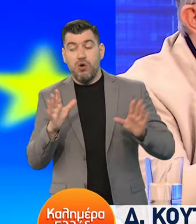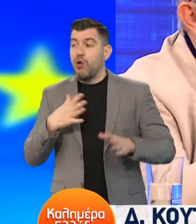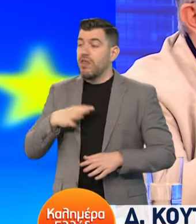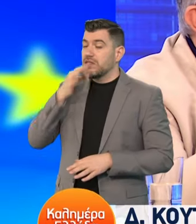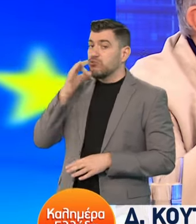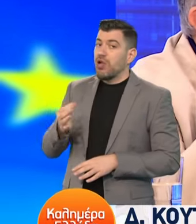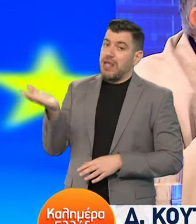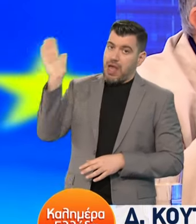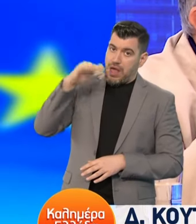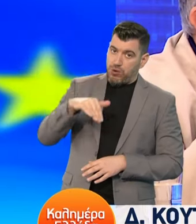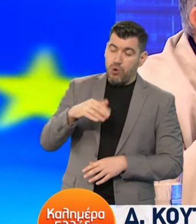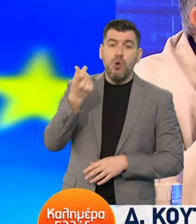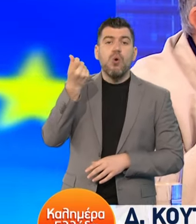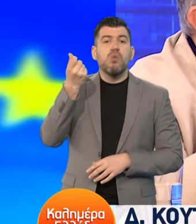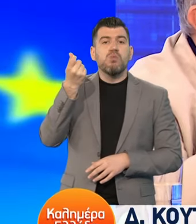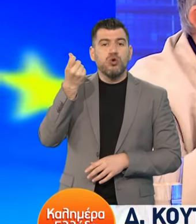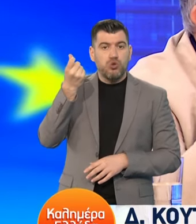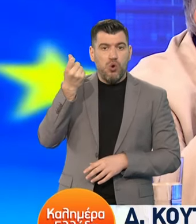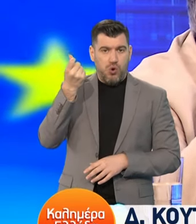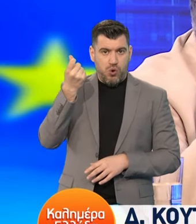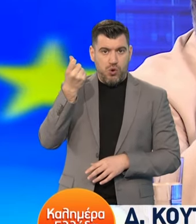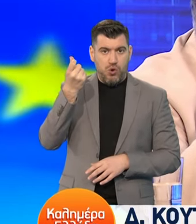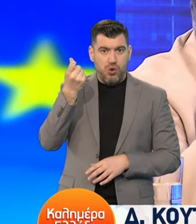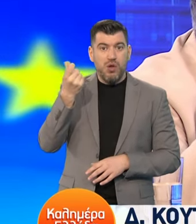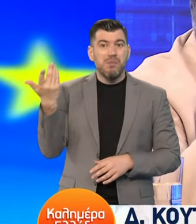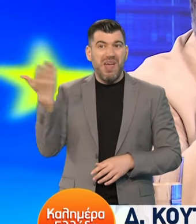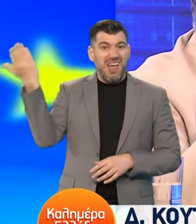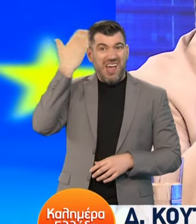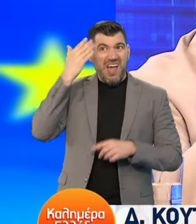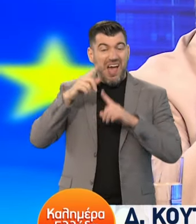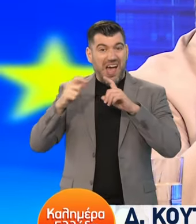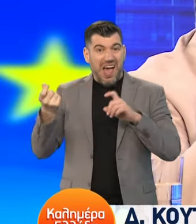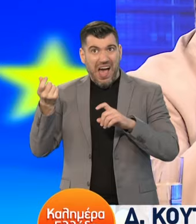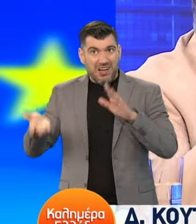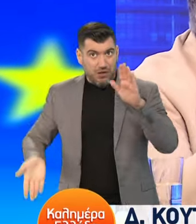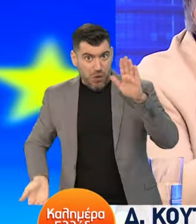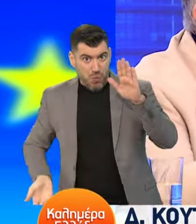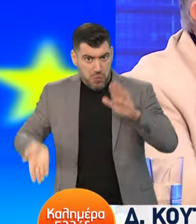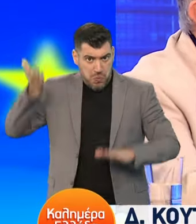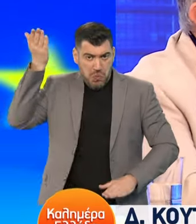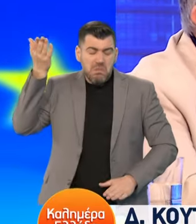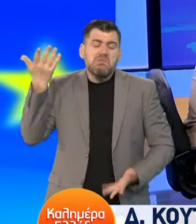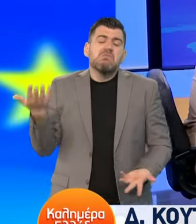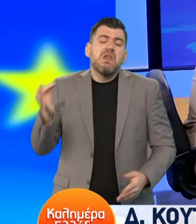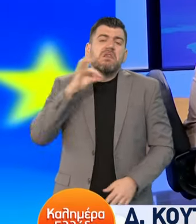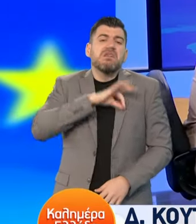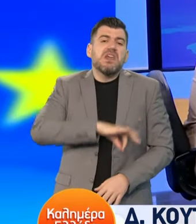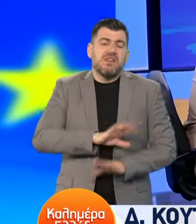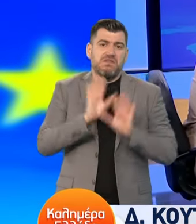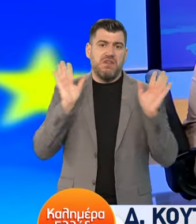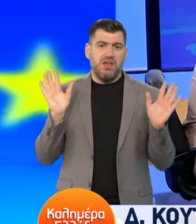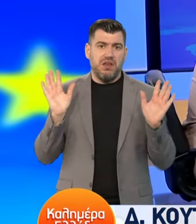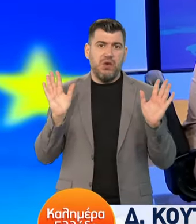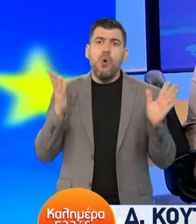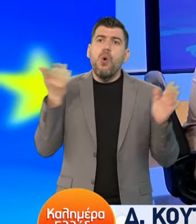ποσό με μια εκτείναξη της ακρίβειας σε τριπλάσιους ρυθμούς δεν σημαίνει τίποτα. Σύμφωνοι. Γιατί, αλλά πρέπει να βάλουμε γιατί, και ένα στόχο. Γιατί,